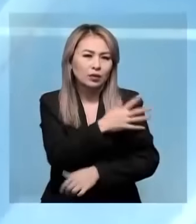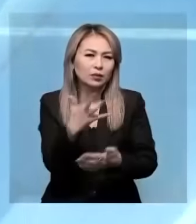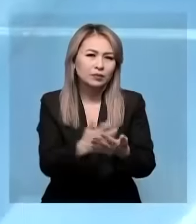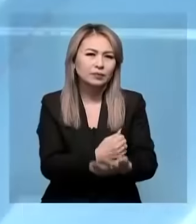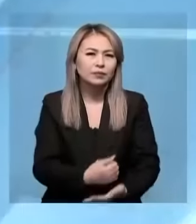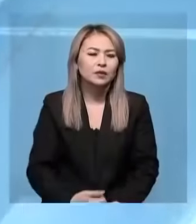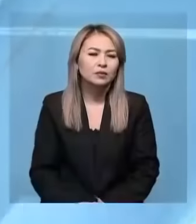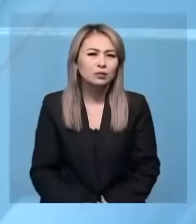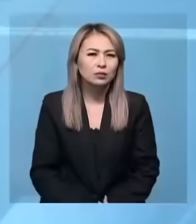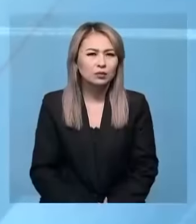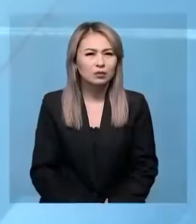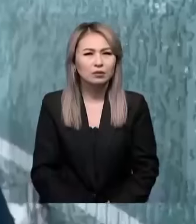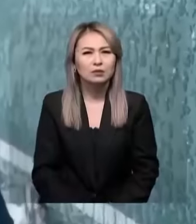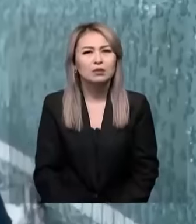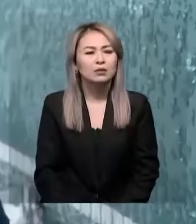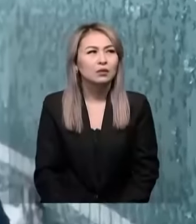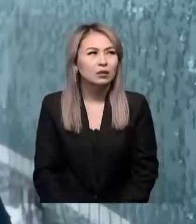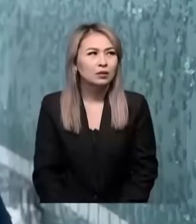қолына табысталды.